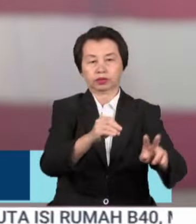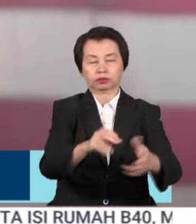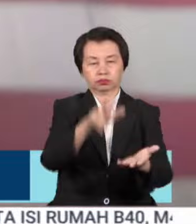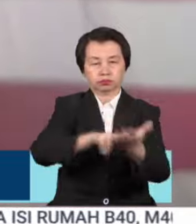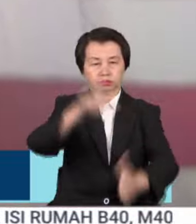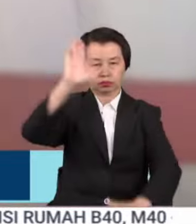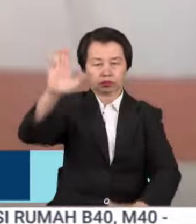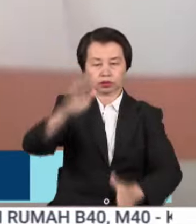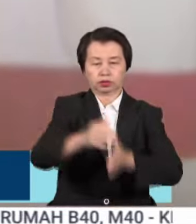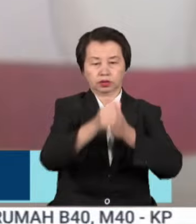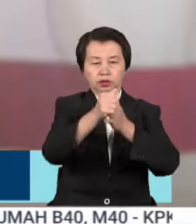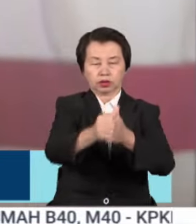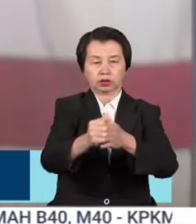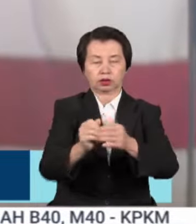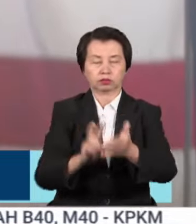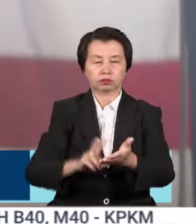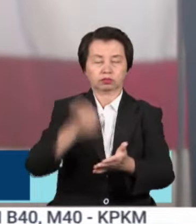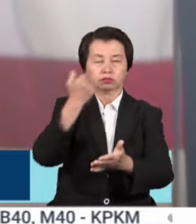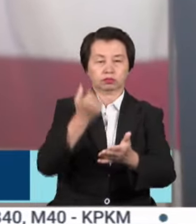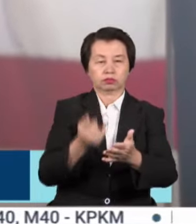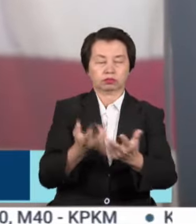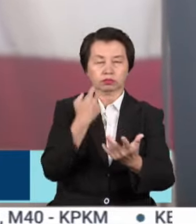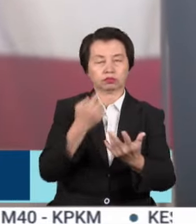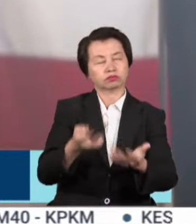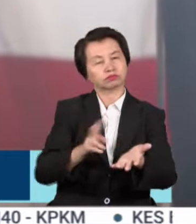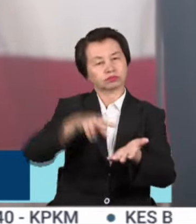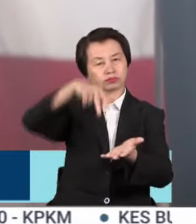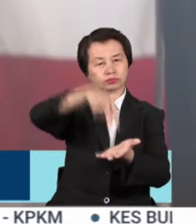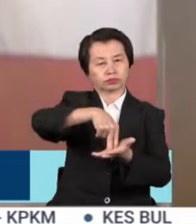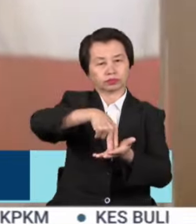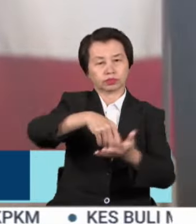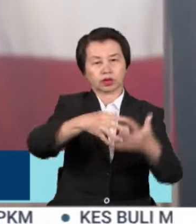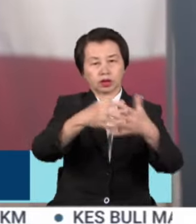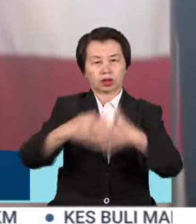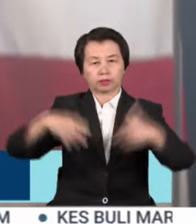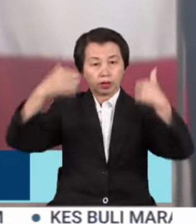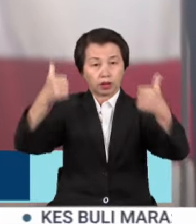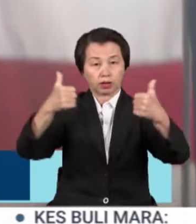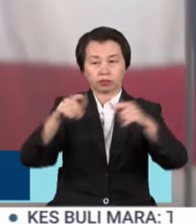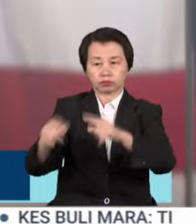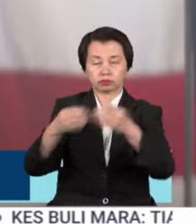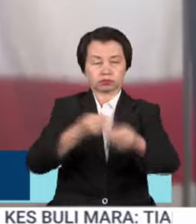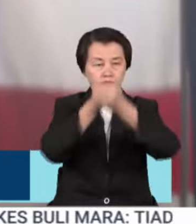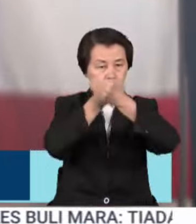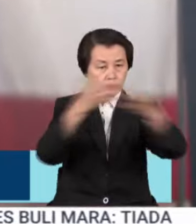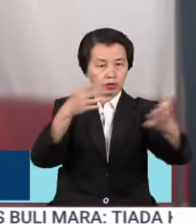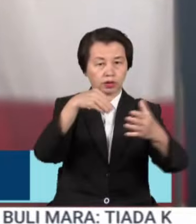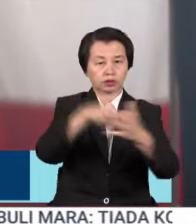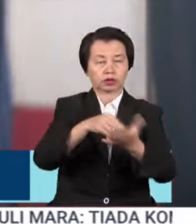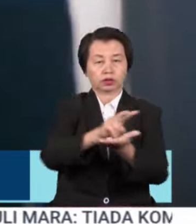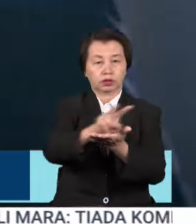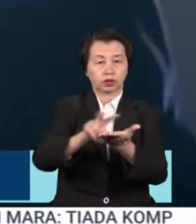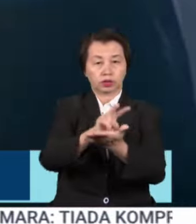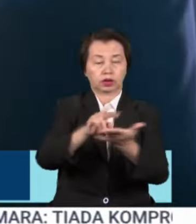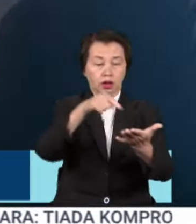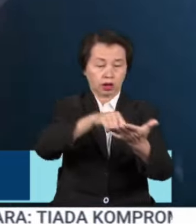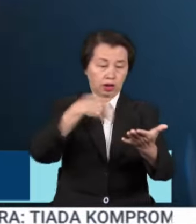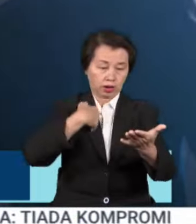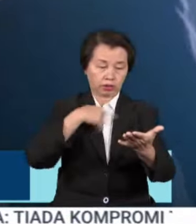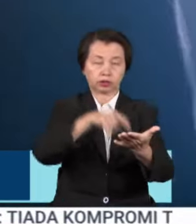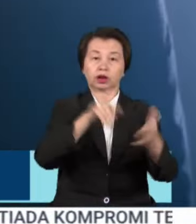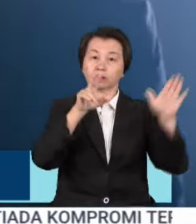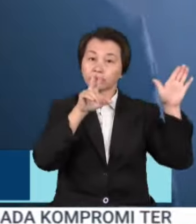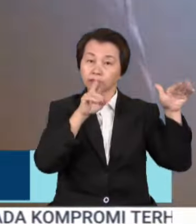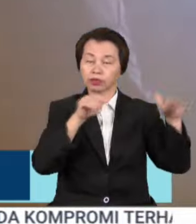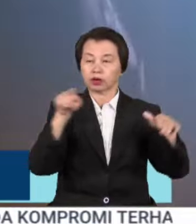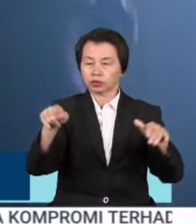berikrar mengetuai kebangkitan semula Amerika Hebat. DeSantis membuat pengumuman itu dalam video yang dimuat naik di Twitter.